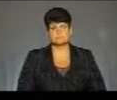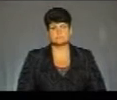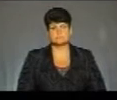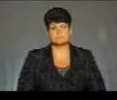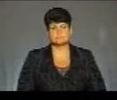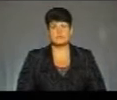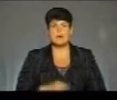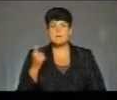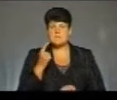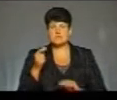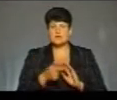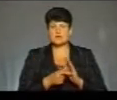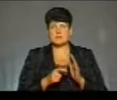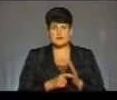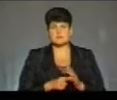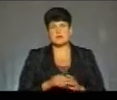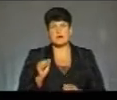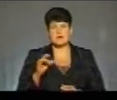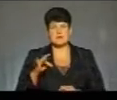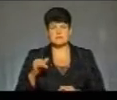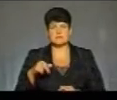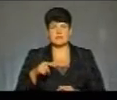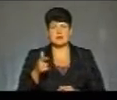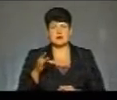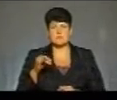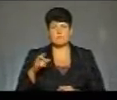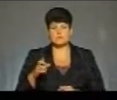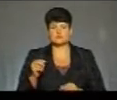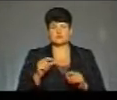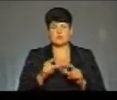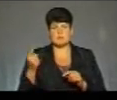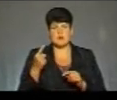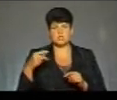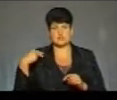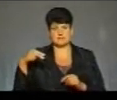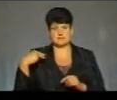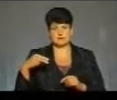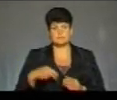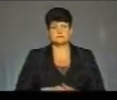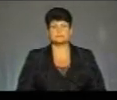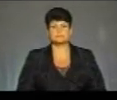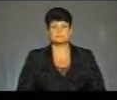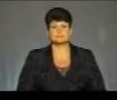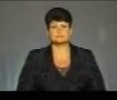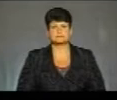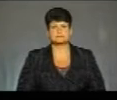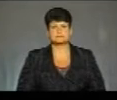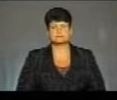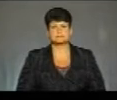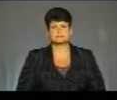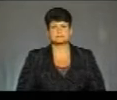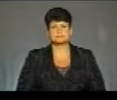Першокласник Арсен Глемба йде у Гробузівську школу на перший дзвінок. О, Господи, помолімся.